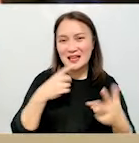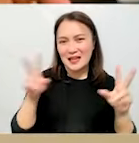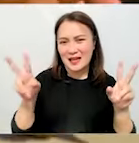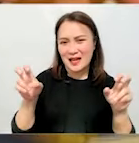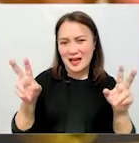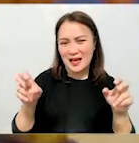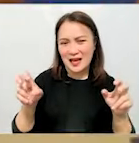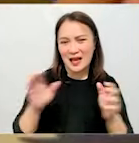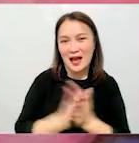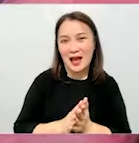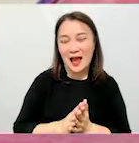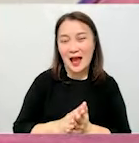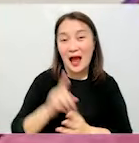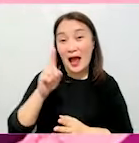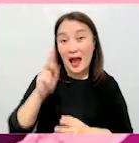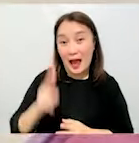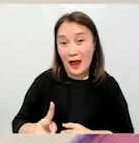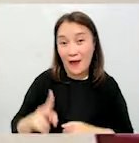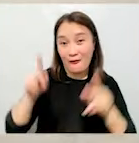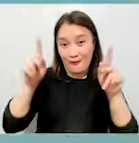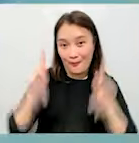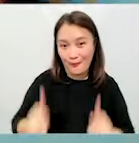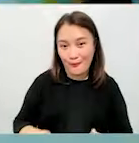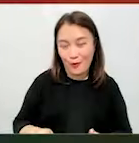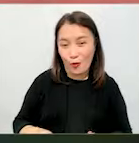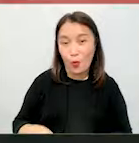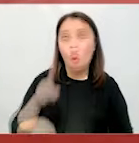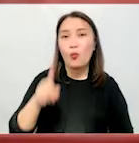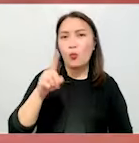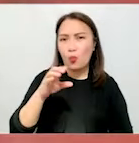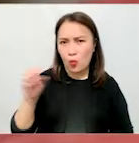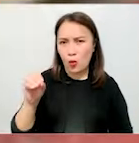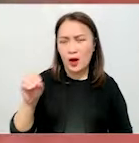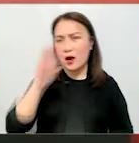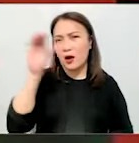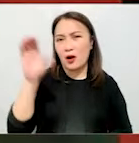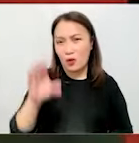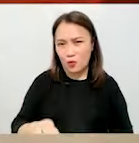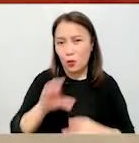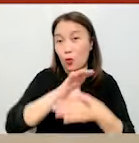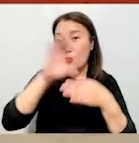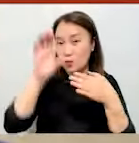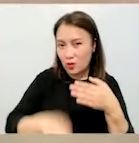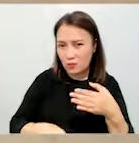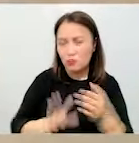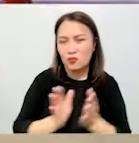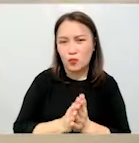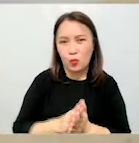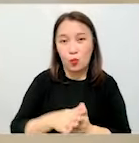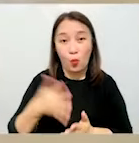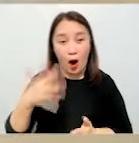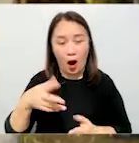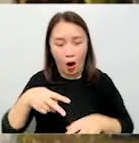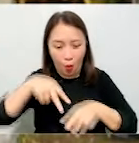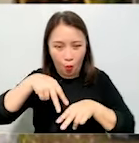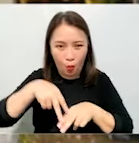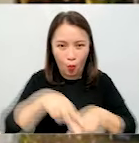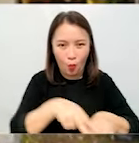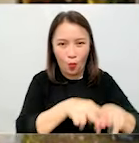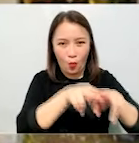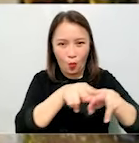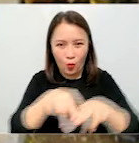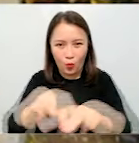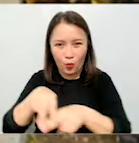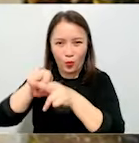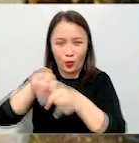Pero sa pag-arangkada, 100% siya itong kumpletong tao. Malulula ka sa sobrang tunin.